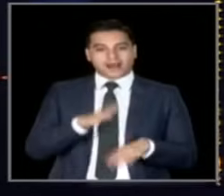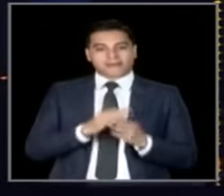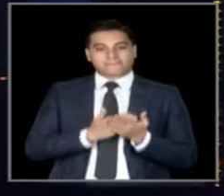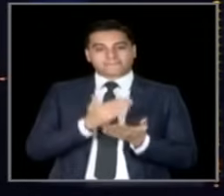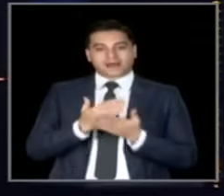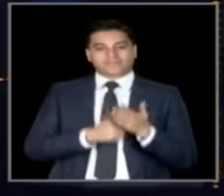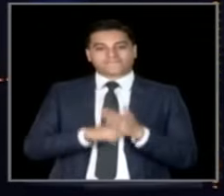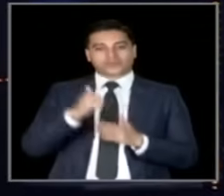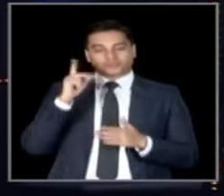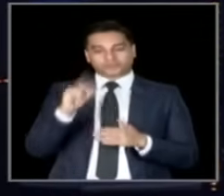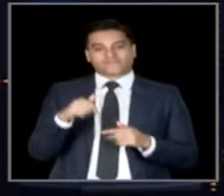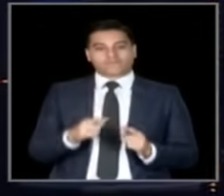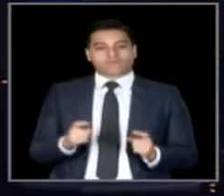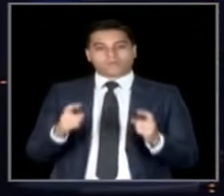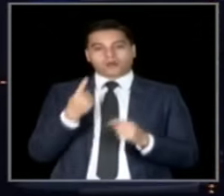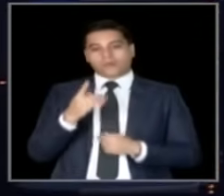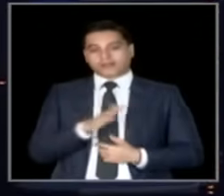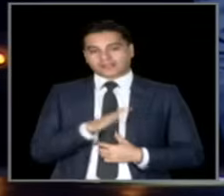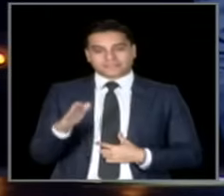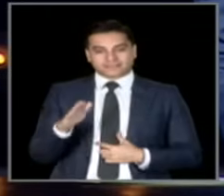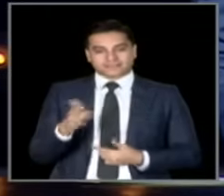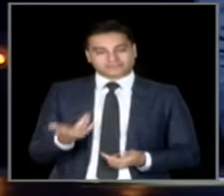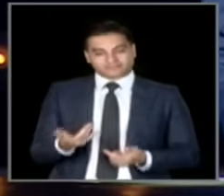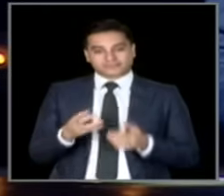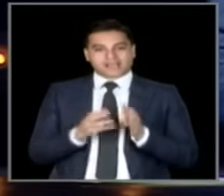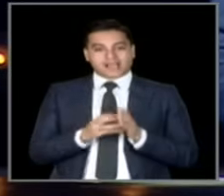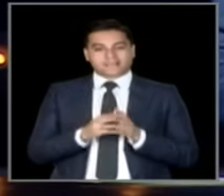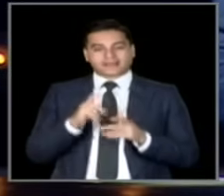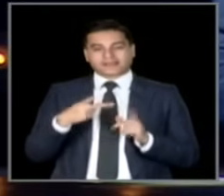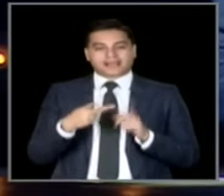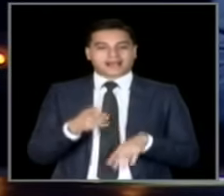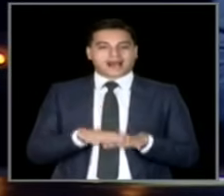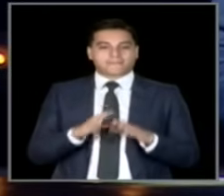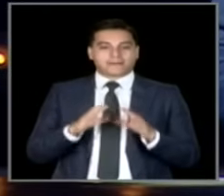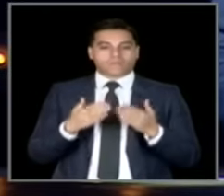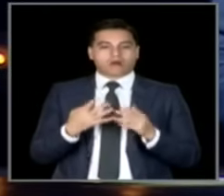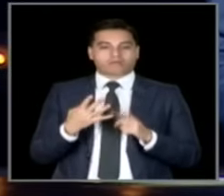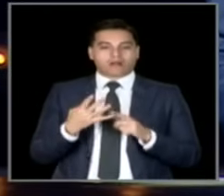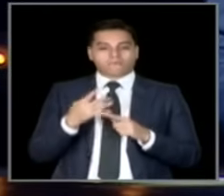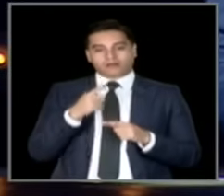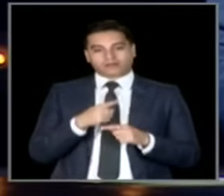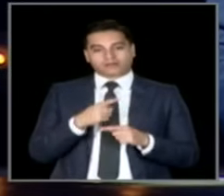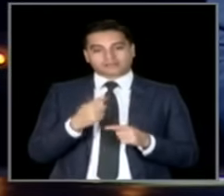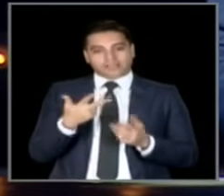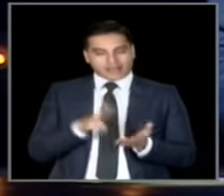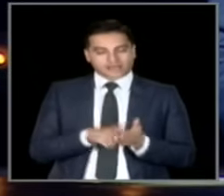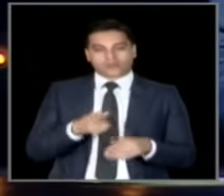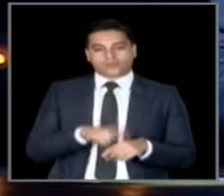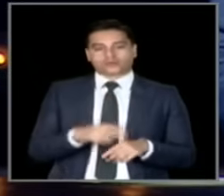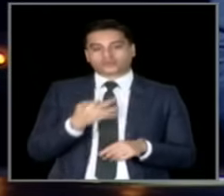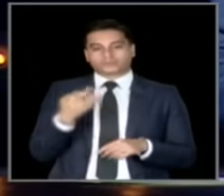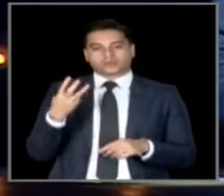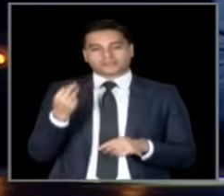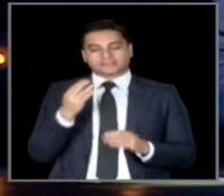بعد الفوز في مباراة واحدة فقط. تاني المجموعة الرابعة 3 نقاط و330